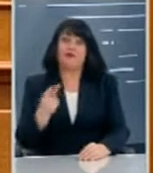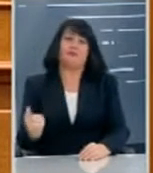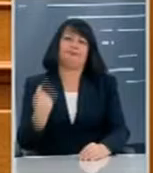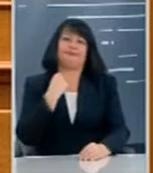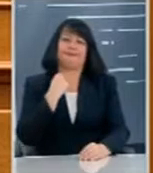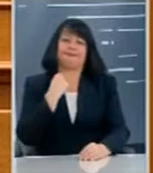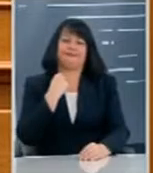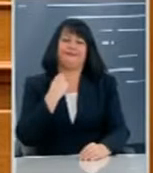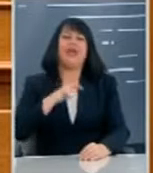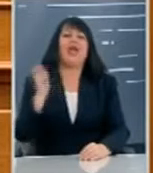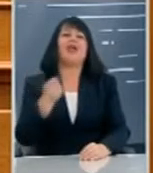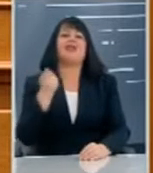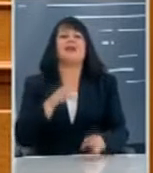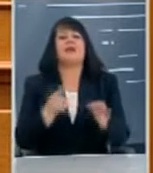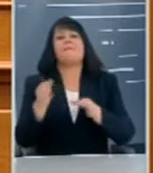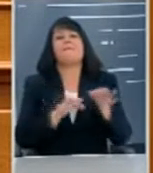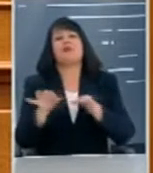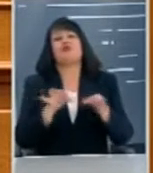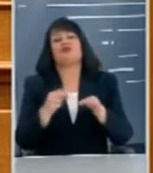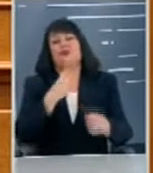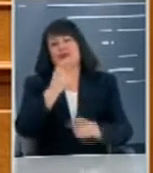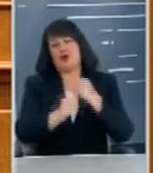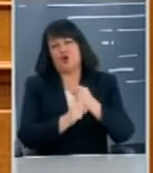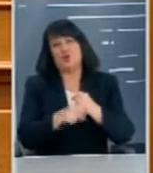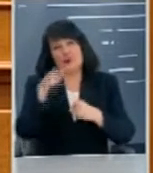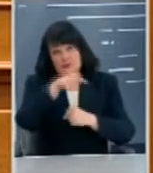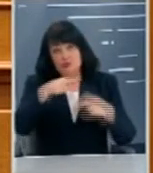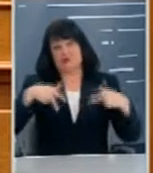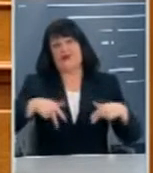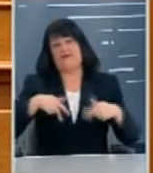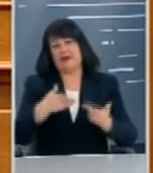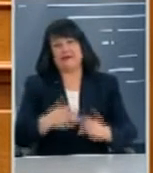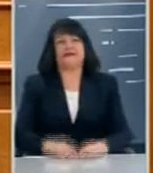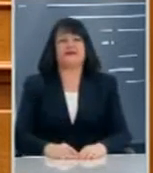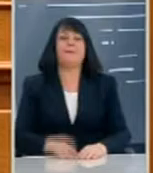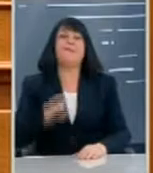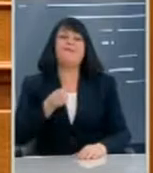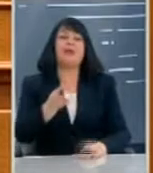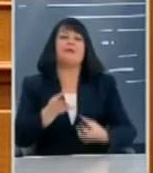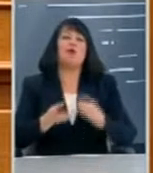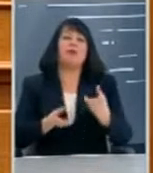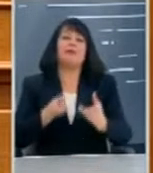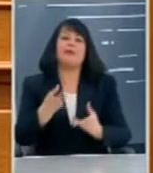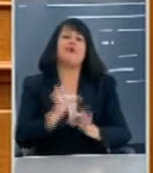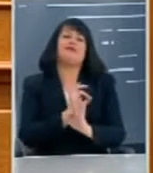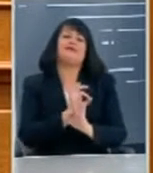χαμένος εθνικός πλούτος τα δύο χρόνια τα οποία κυβερνάτε, κυρίες και κύριοι. Και αυτά είναι νούμερα, ξέρετε, τα οποία είναι